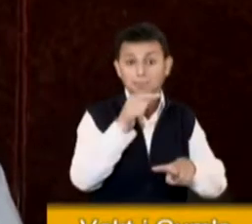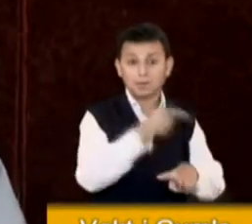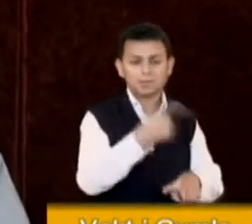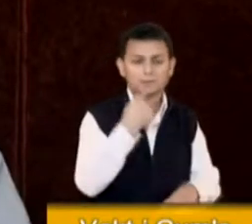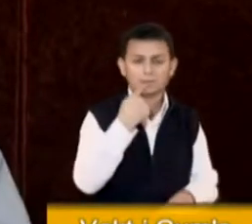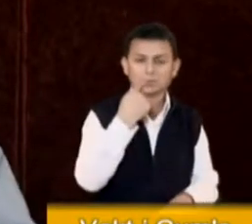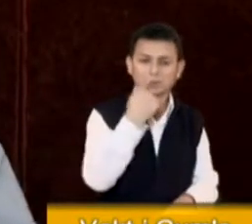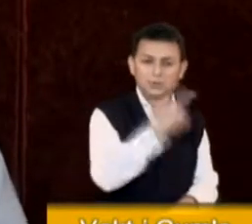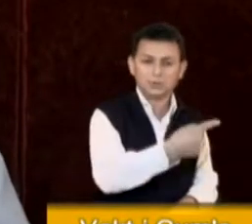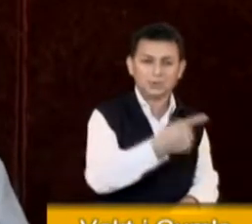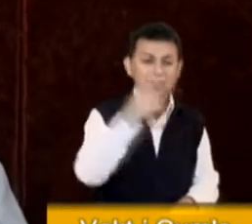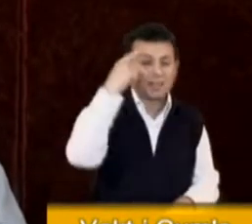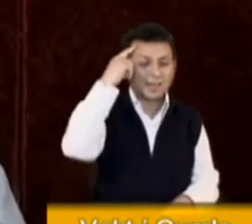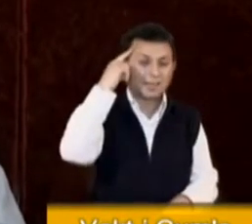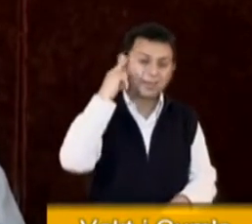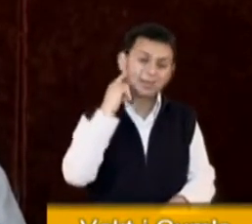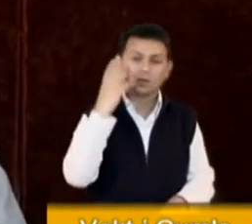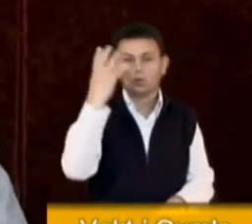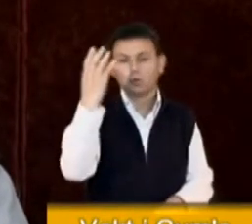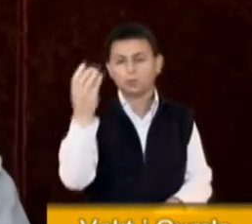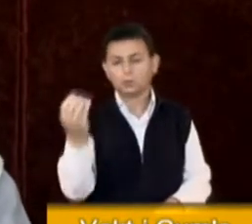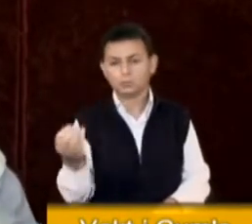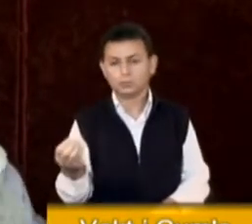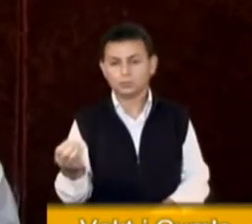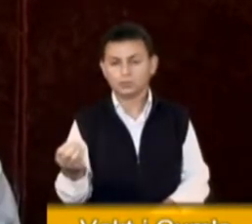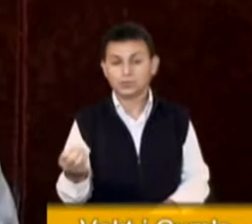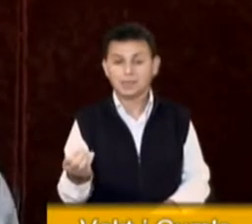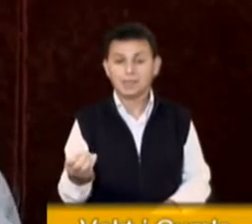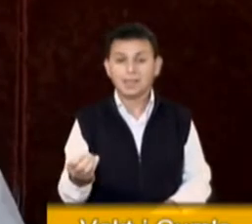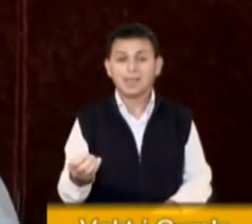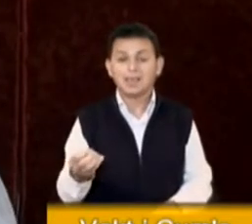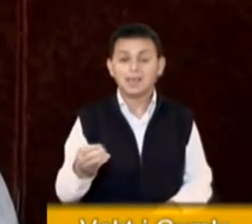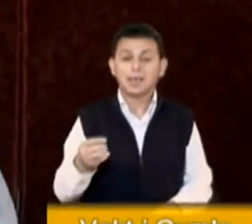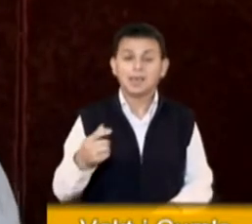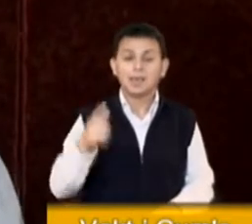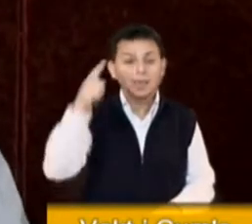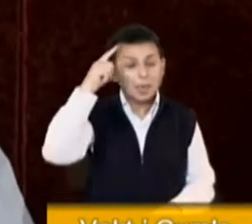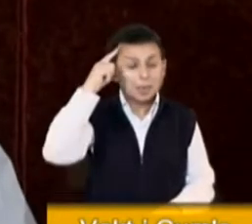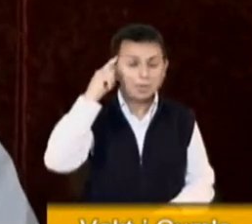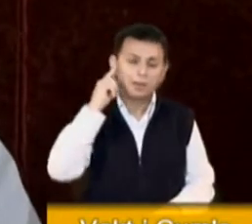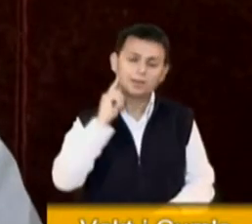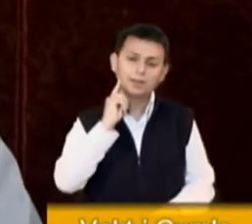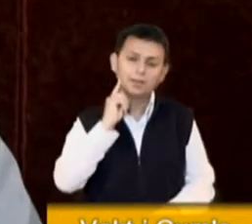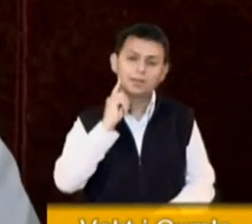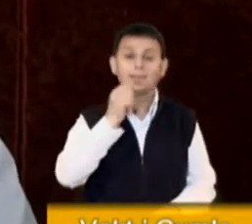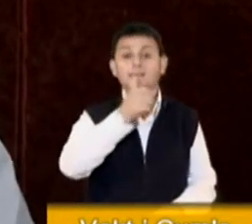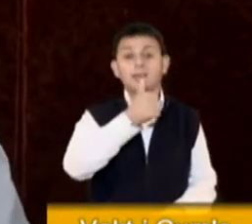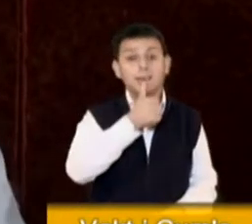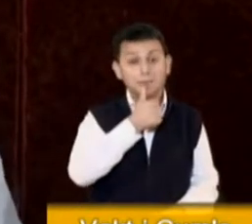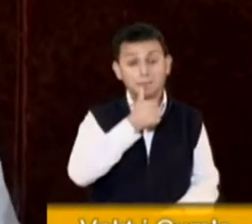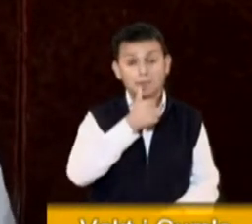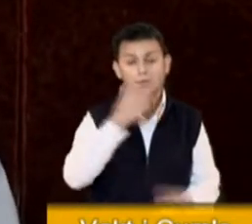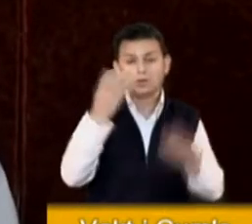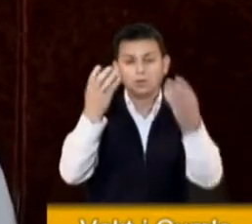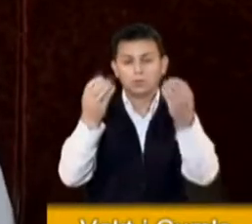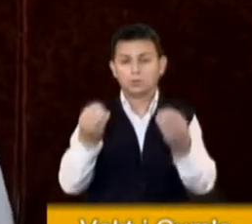çocuklarına olan şefkat ve merhameti mevzuunda hem analık görevini yapacak, hem babalık görevini yapacak